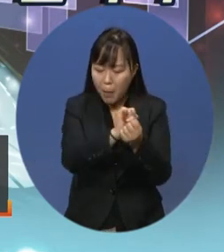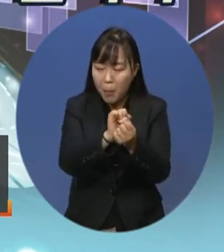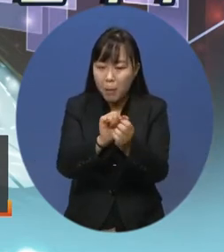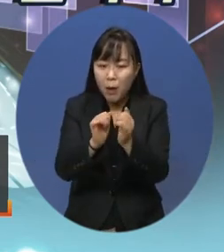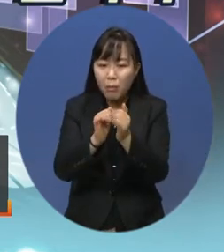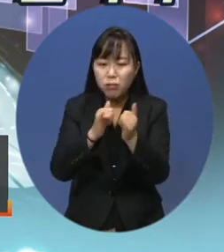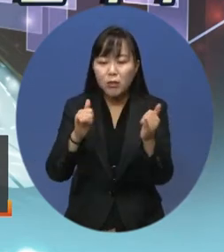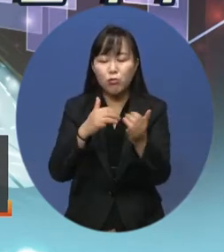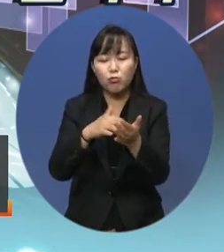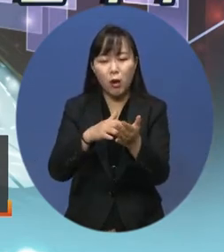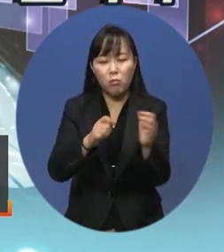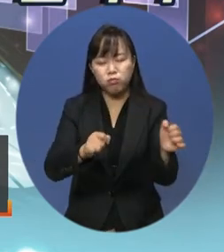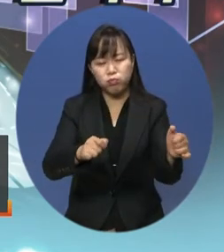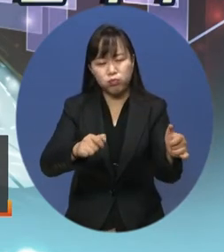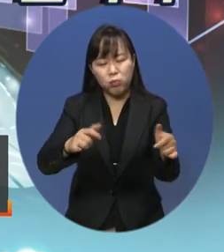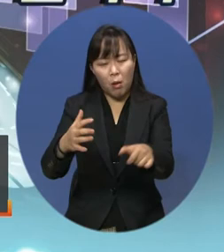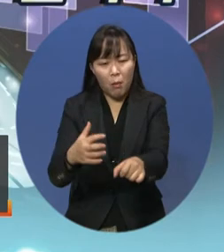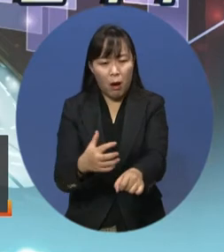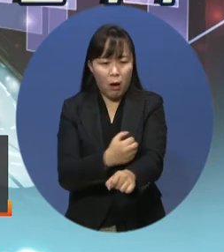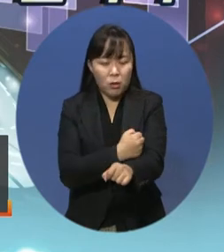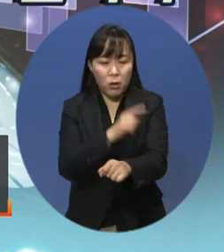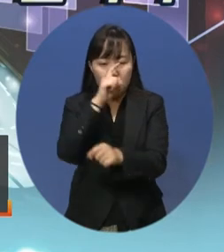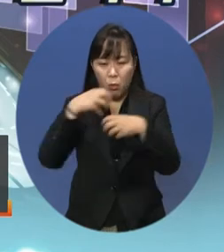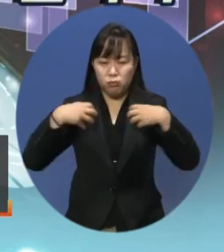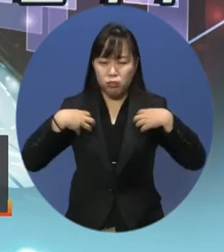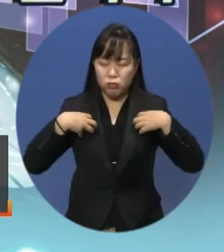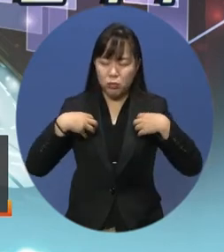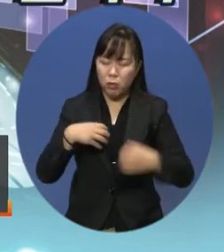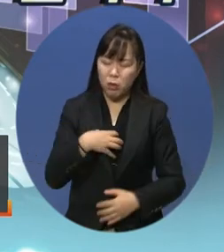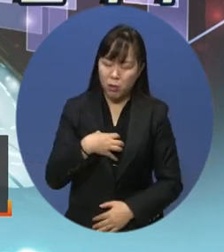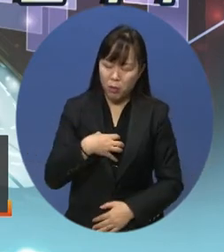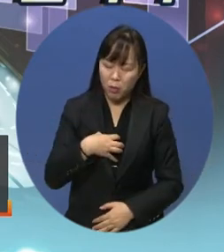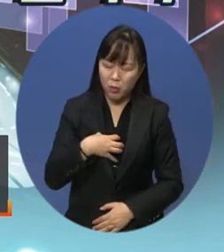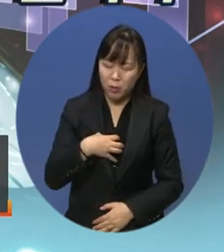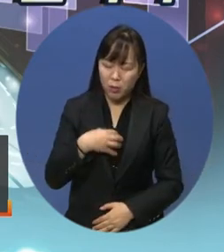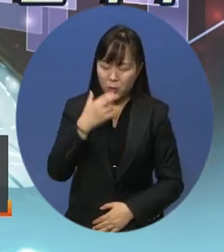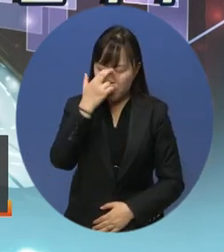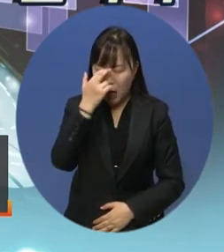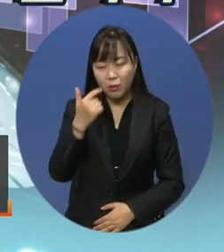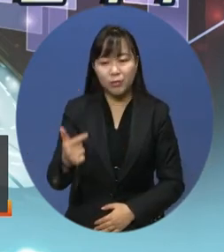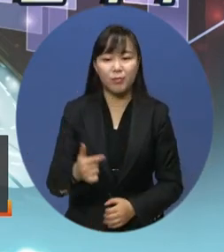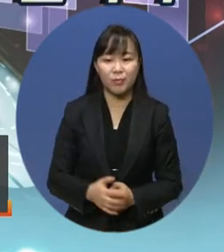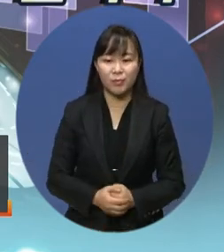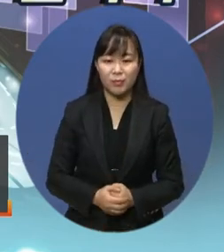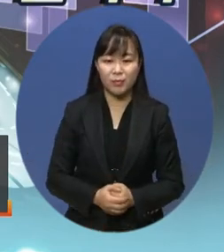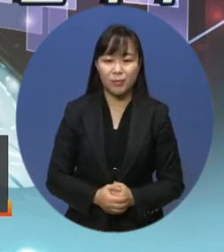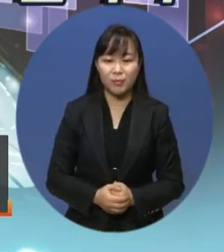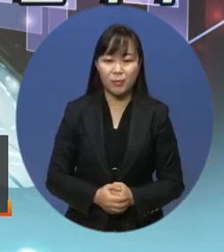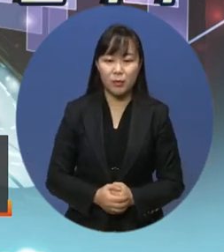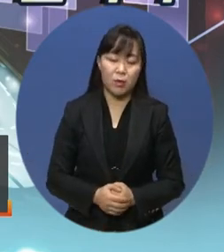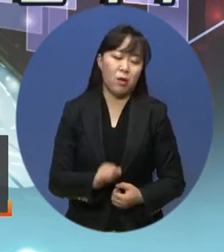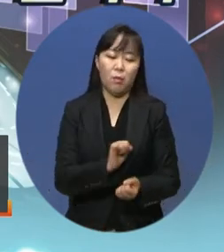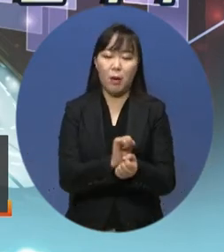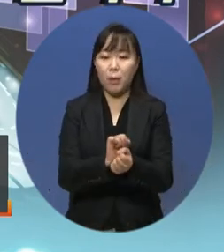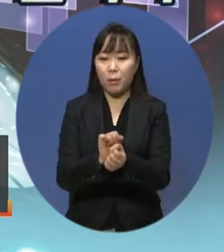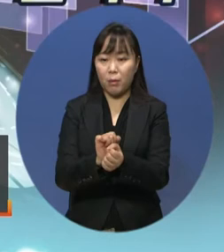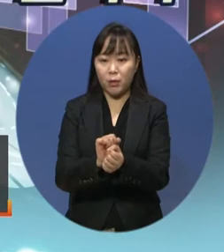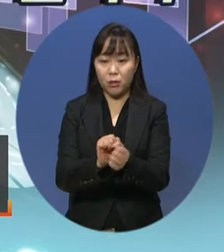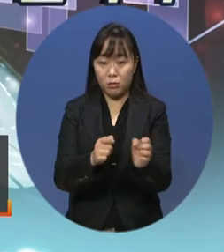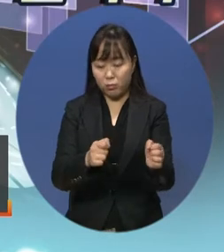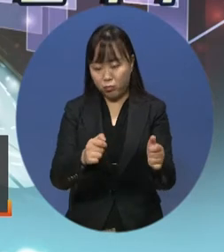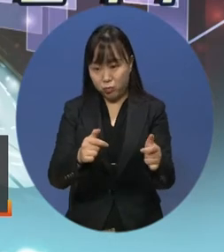확진자가 급증을 하면서 방역당국을 긴장시키고 있기 때문입니다. 확진자가